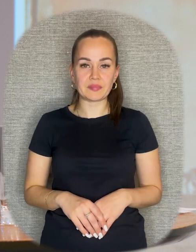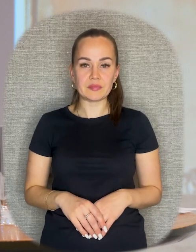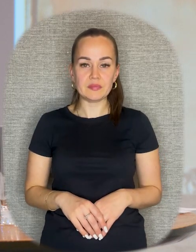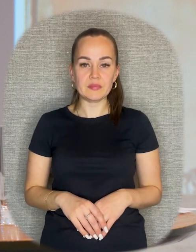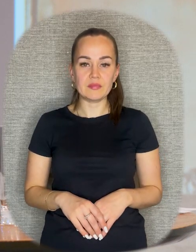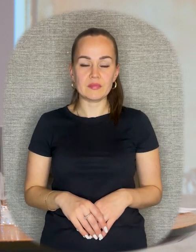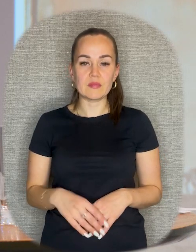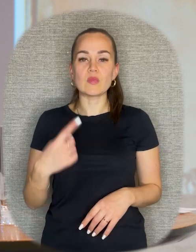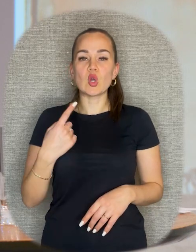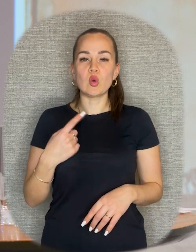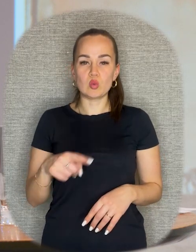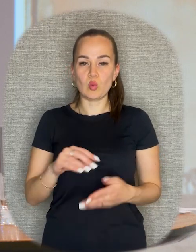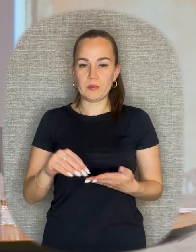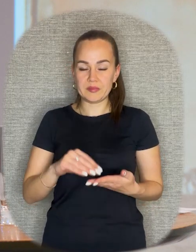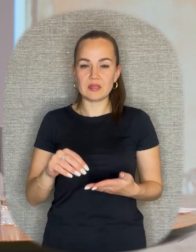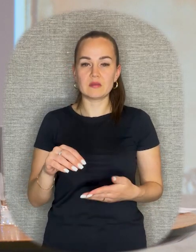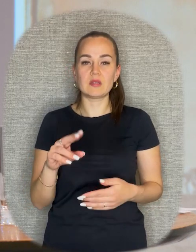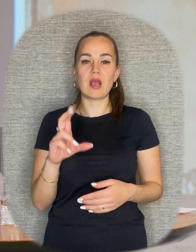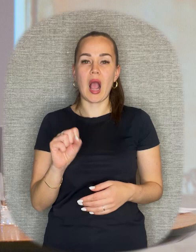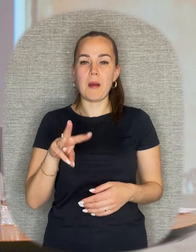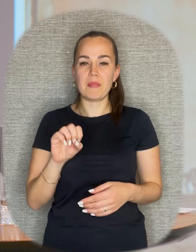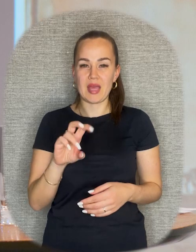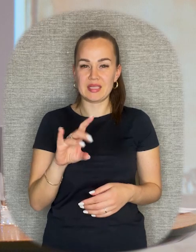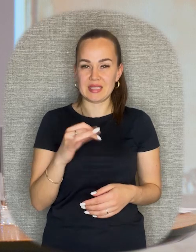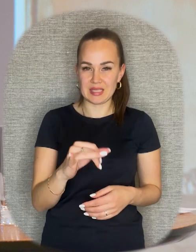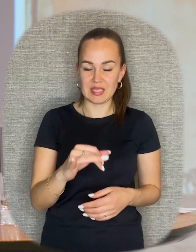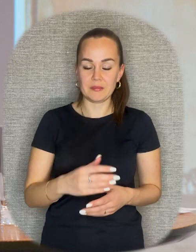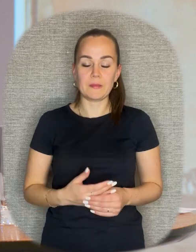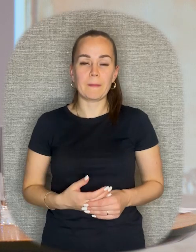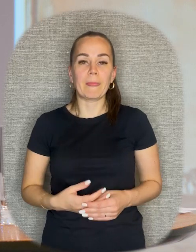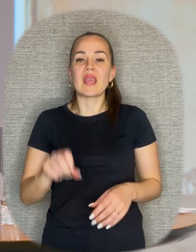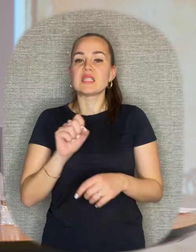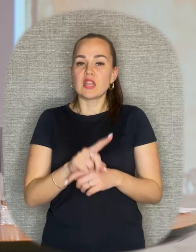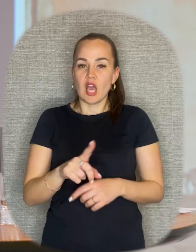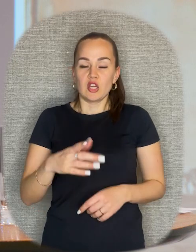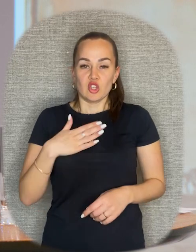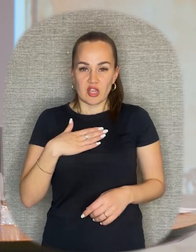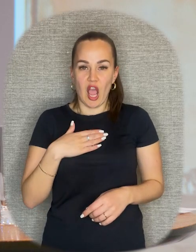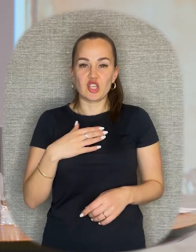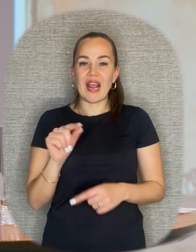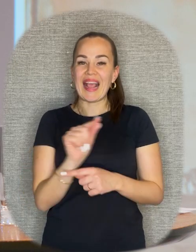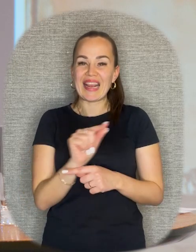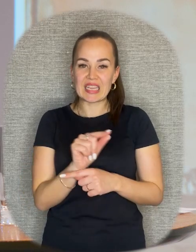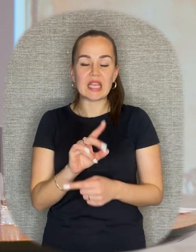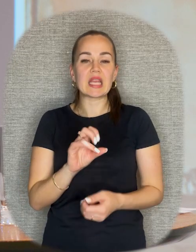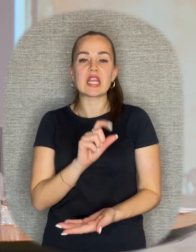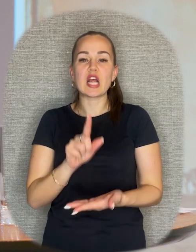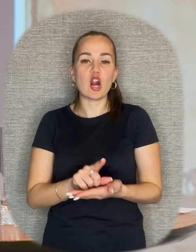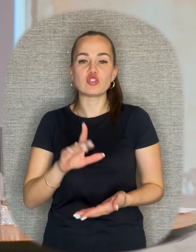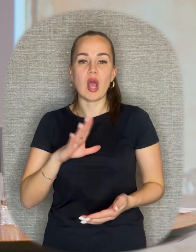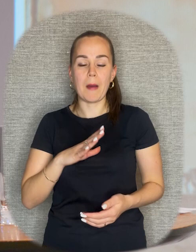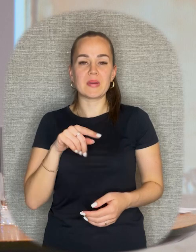к другому Современник Валентин Александрович Каменский задача нашей